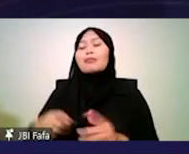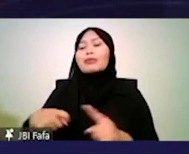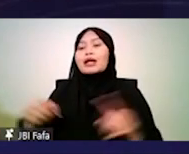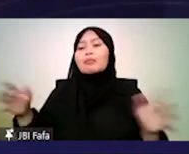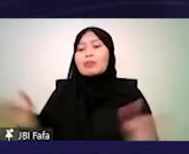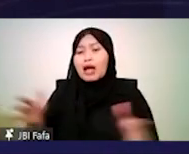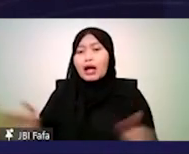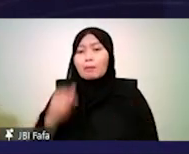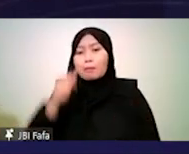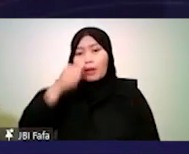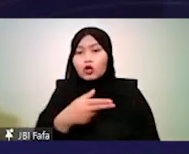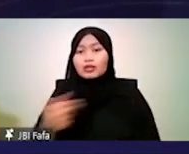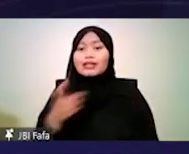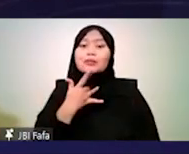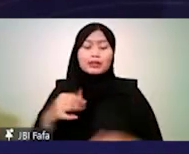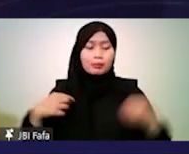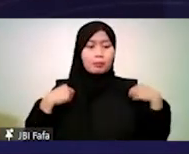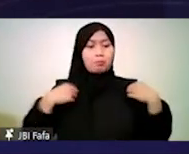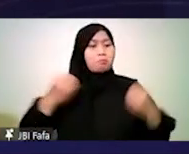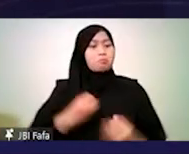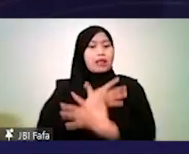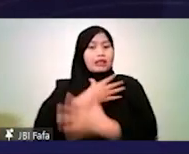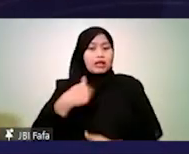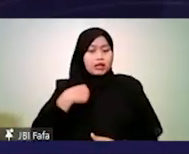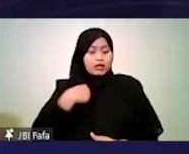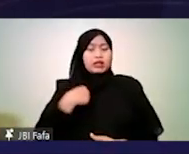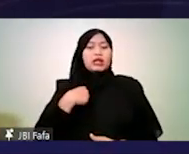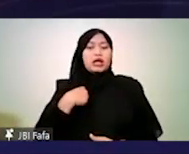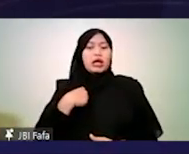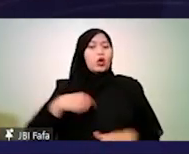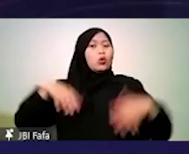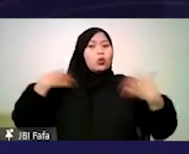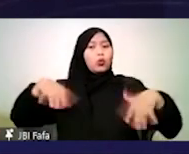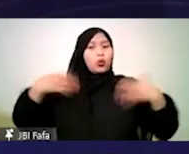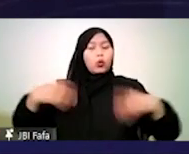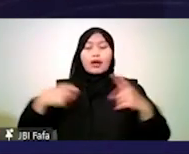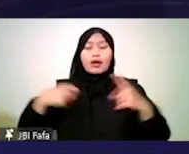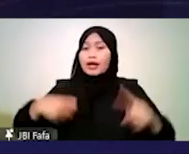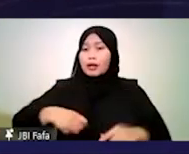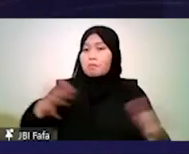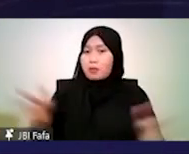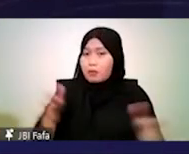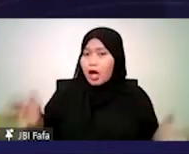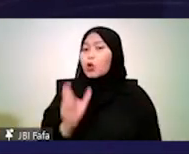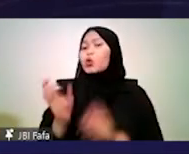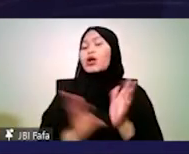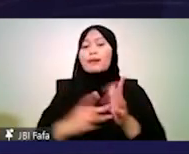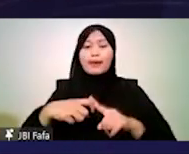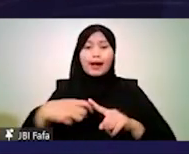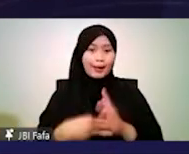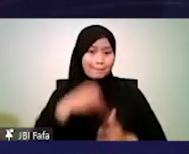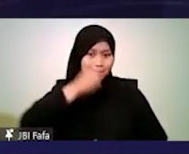saya pakai ini adalah karya sangat Teuk luar biasa dari binaan UMKM Bi